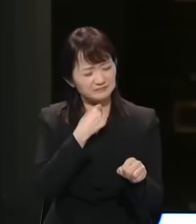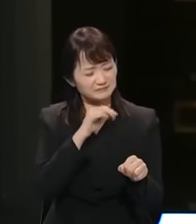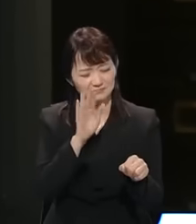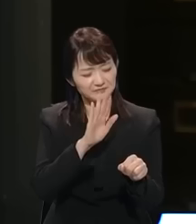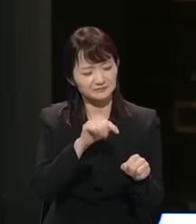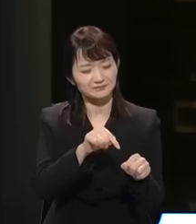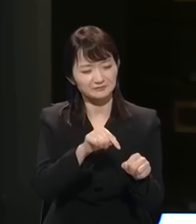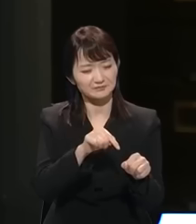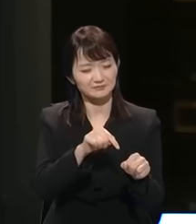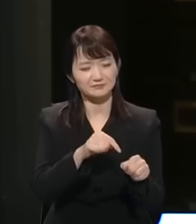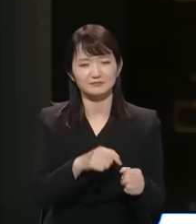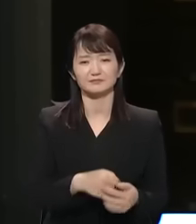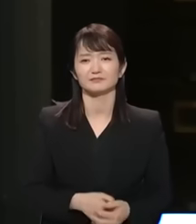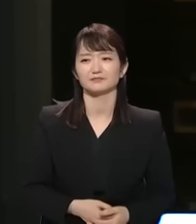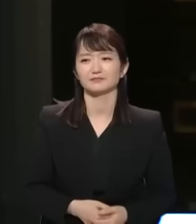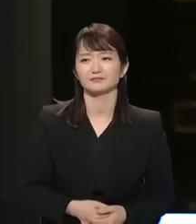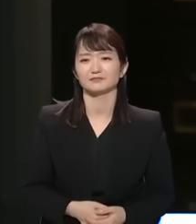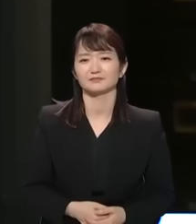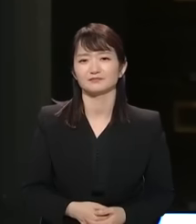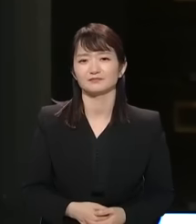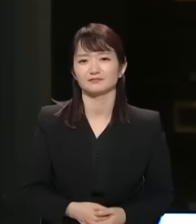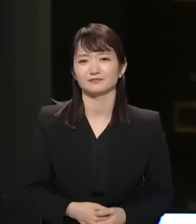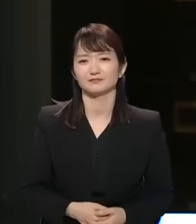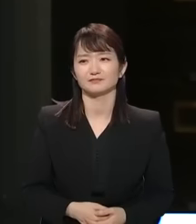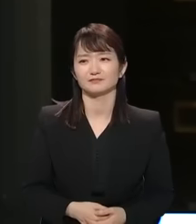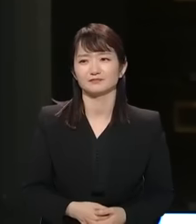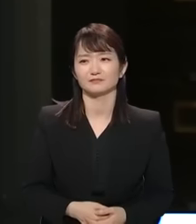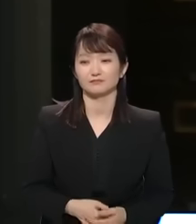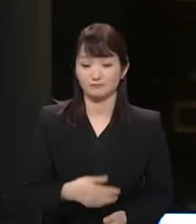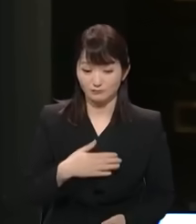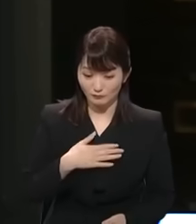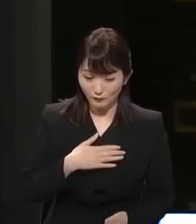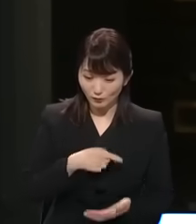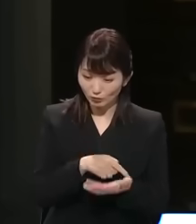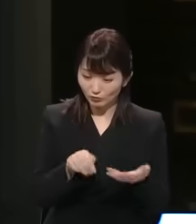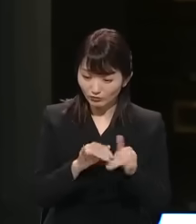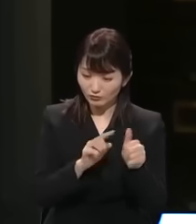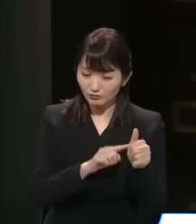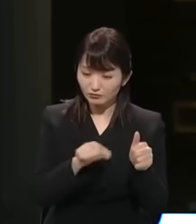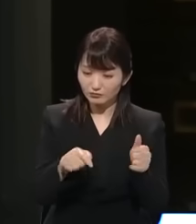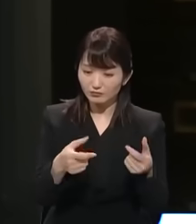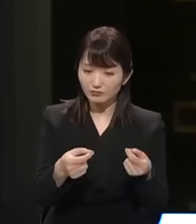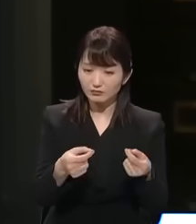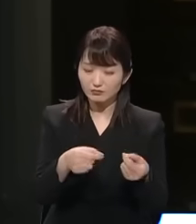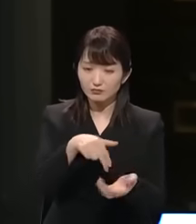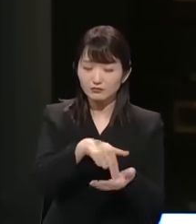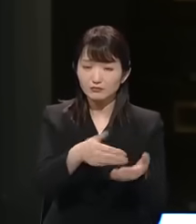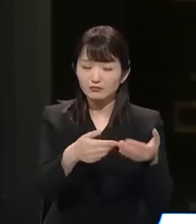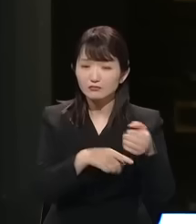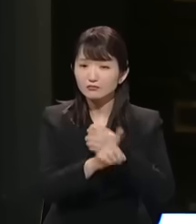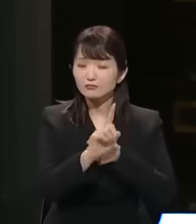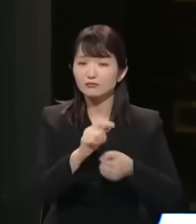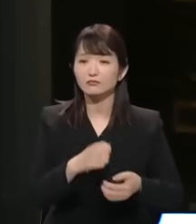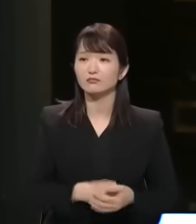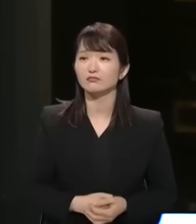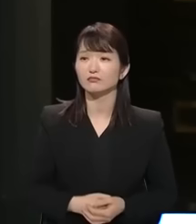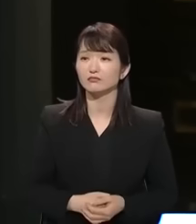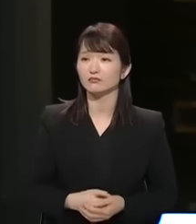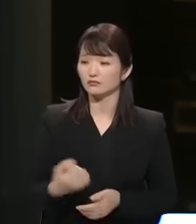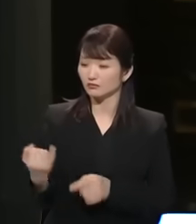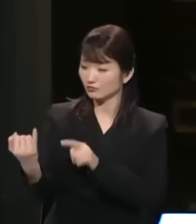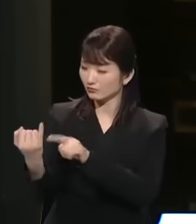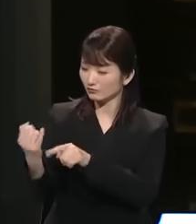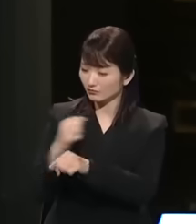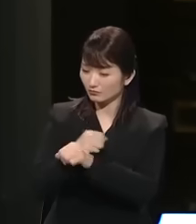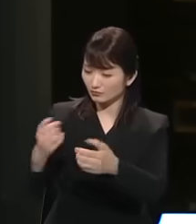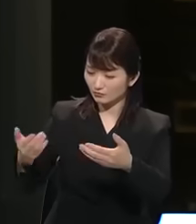정말 호연지기를 또 보여줬다는 거예요 그러니까 아니 내가 왜 이런 어 저 사람한테 용서를 받아야